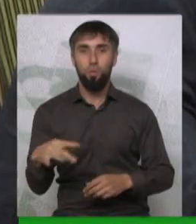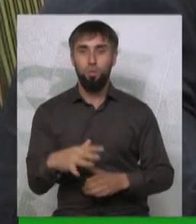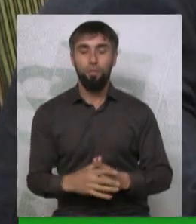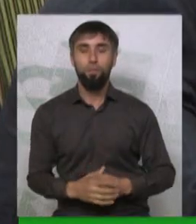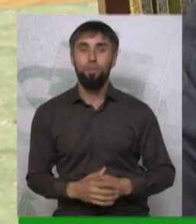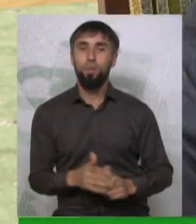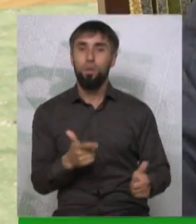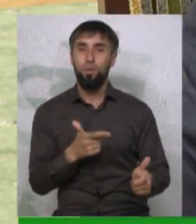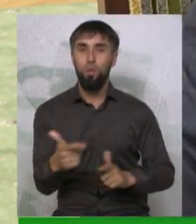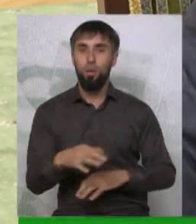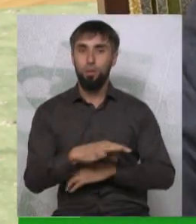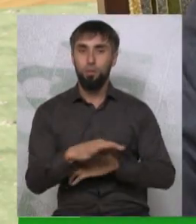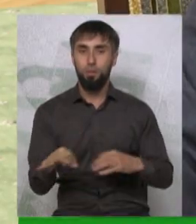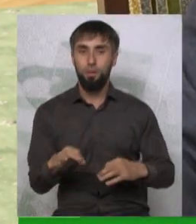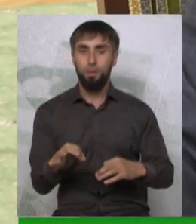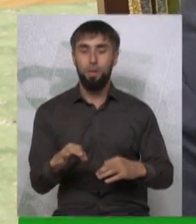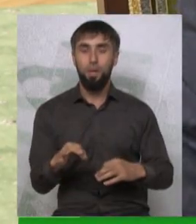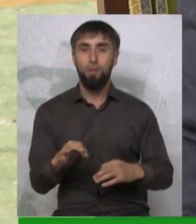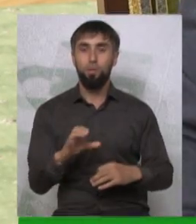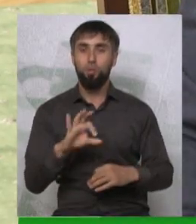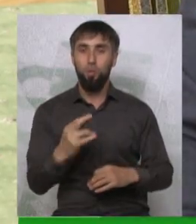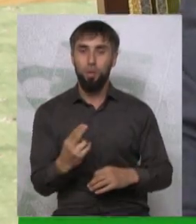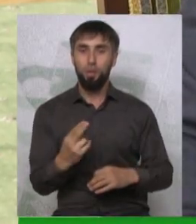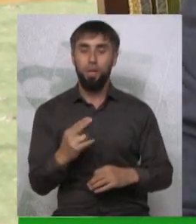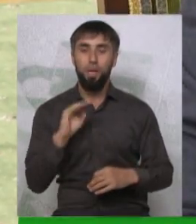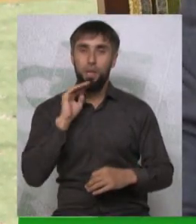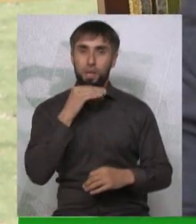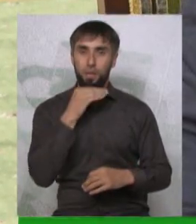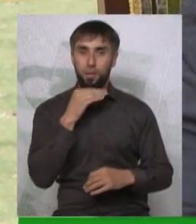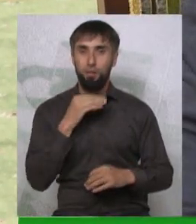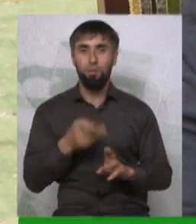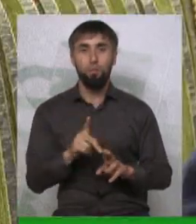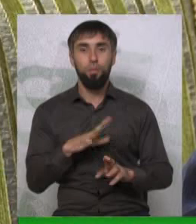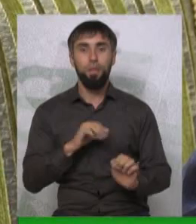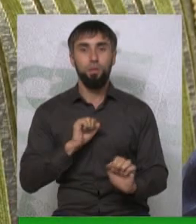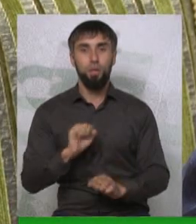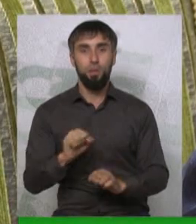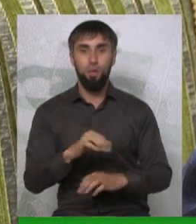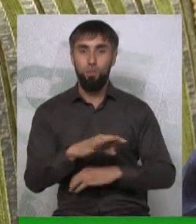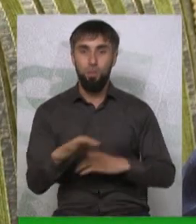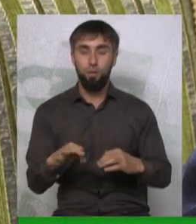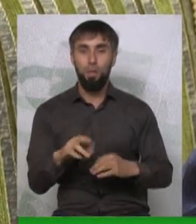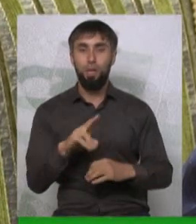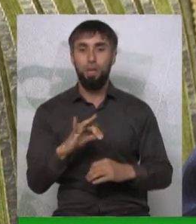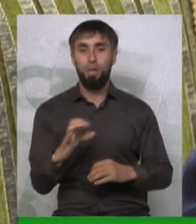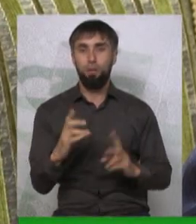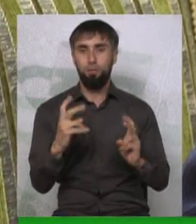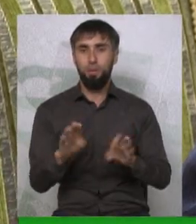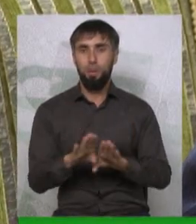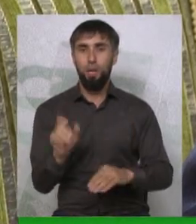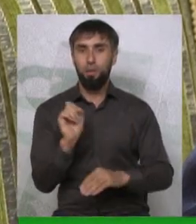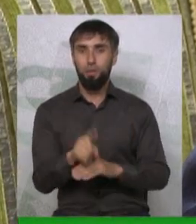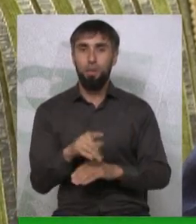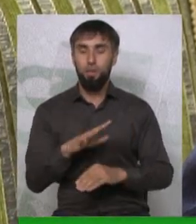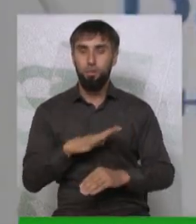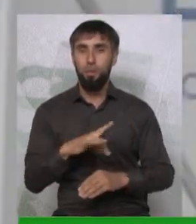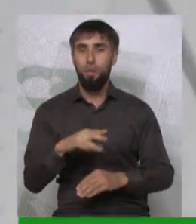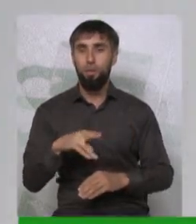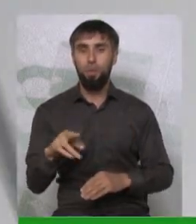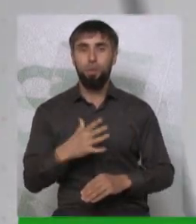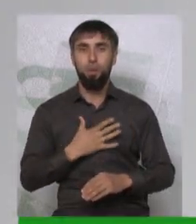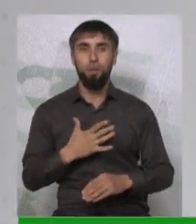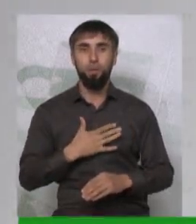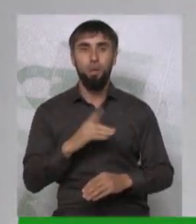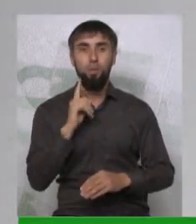Подготовить проект решения социально-экономической проблемы, заявленной по субъекту в виде соответствующего кейса. Такая задача стояла перед